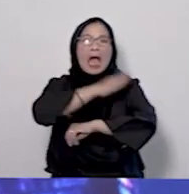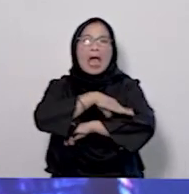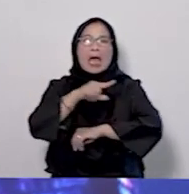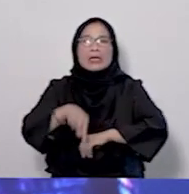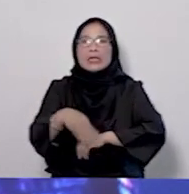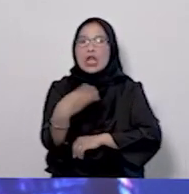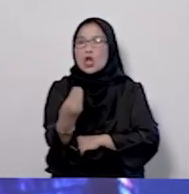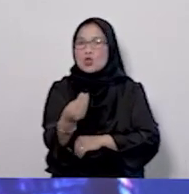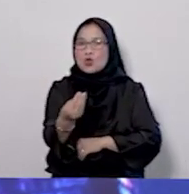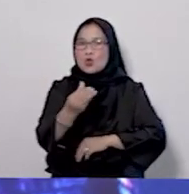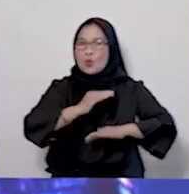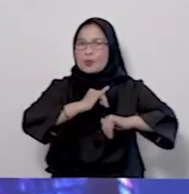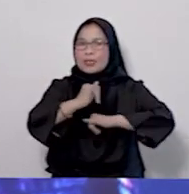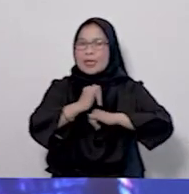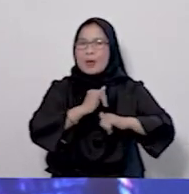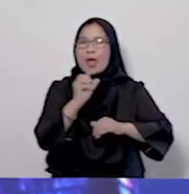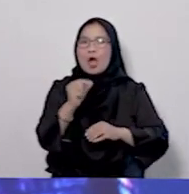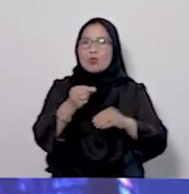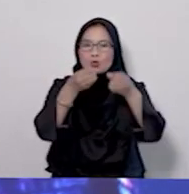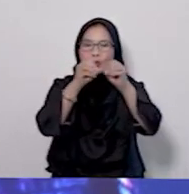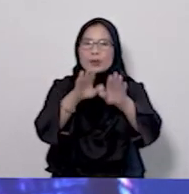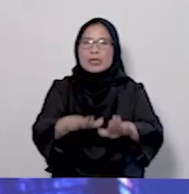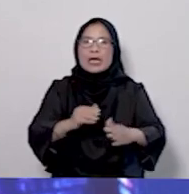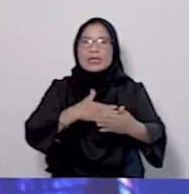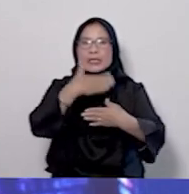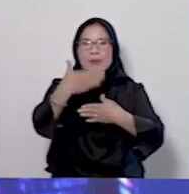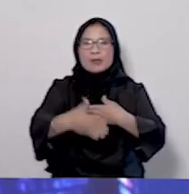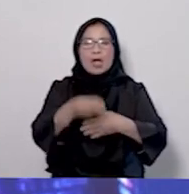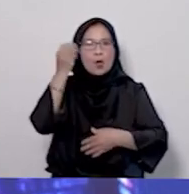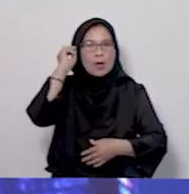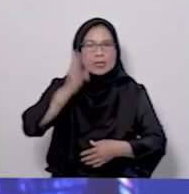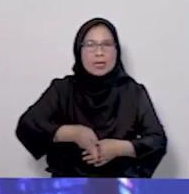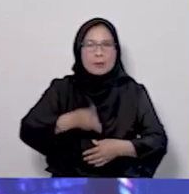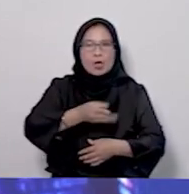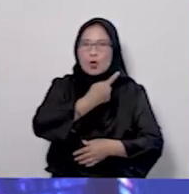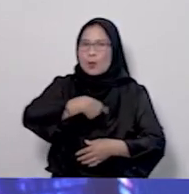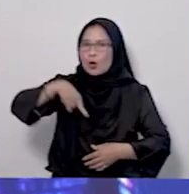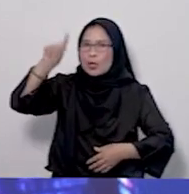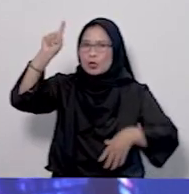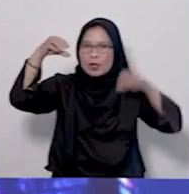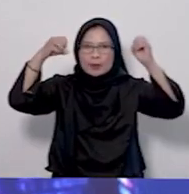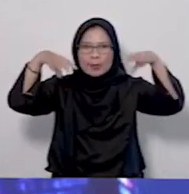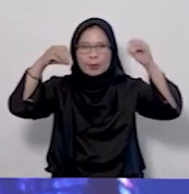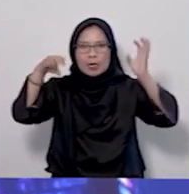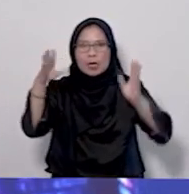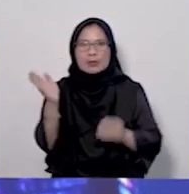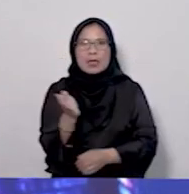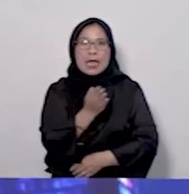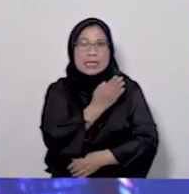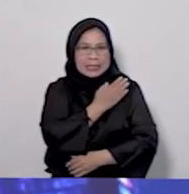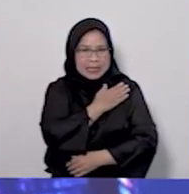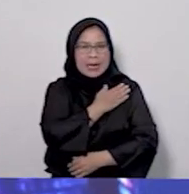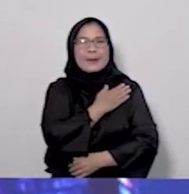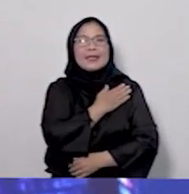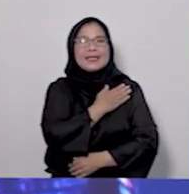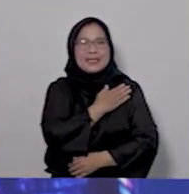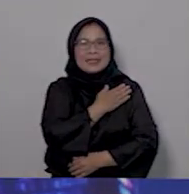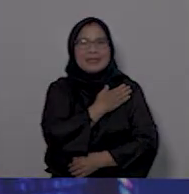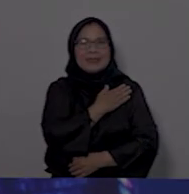tunggu bersama untuk update berikutnya wassalamualaikum warahmatullahi wabarakatuh Salam